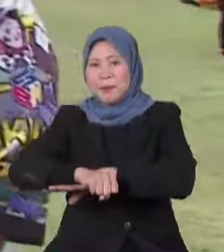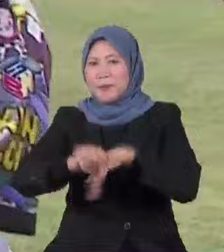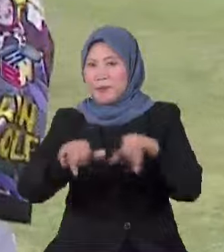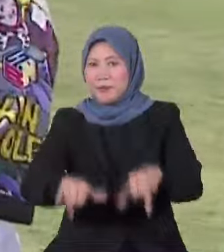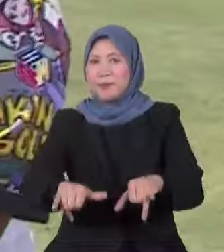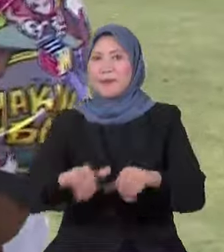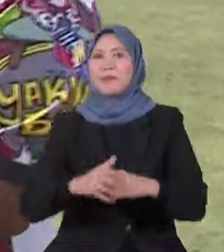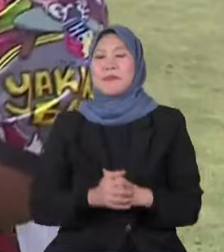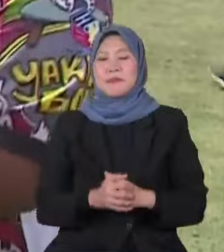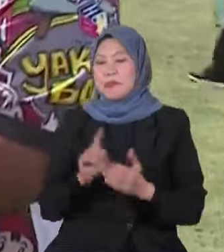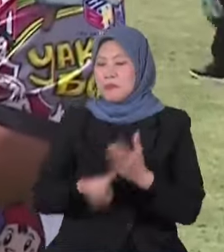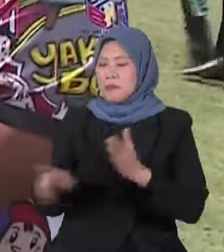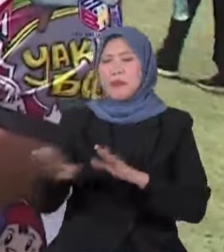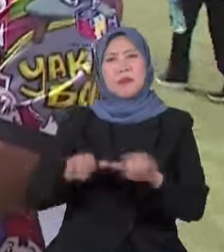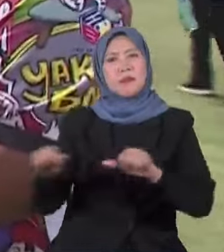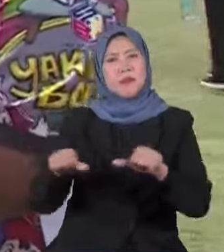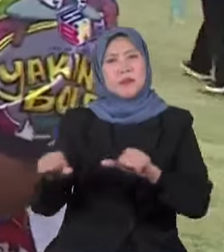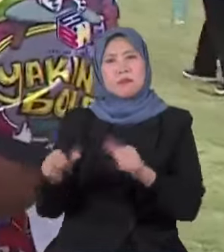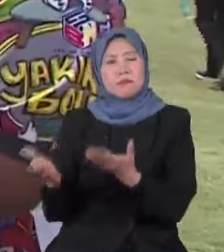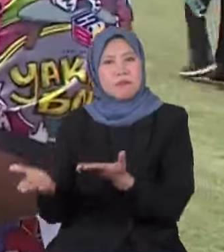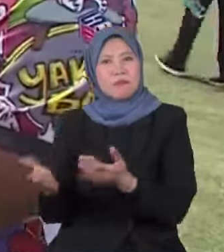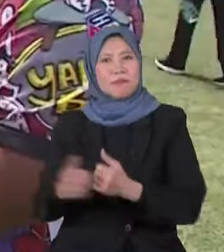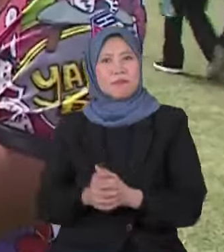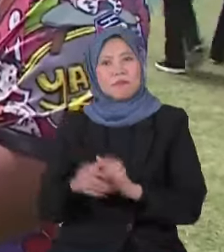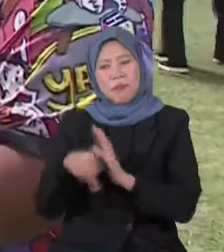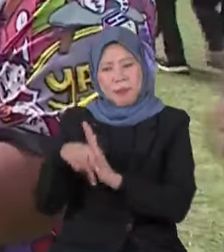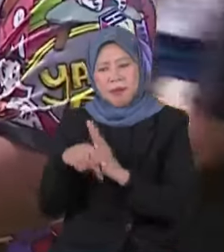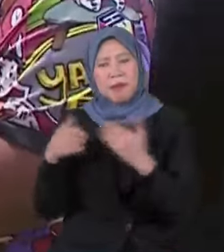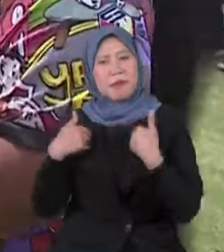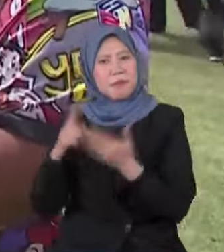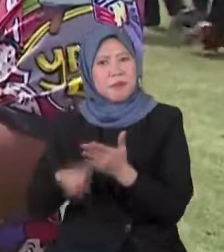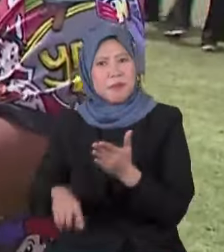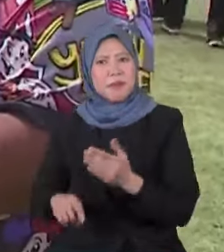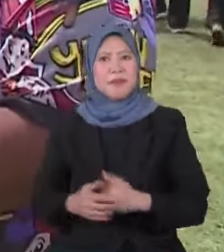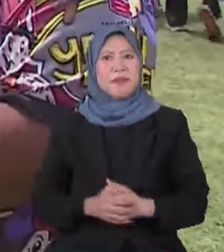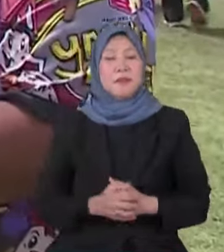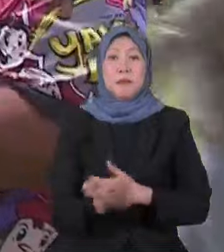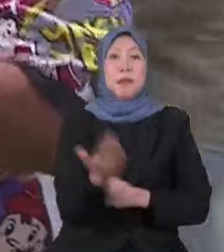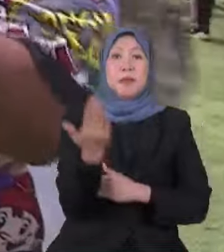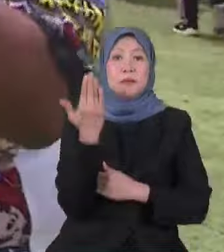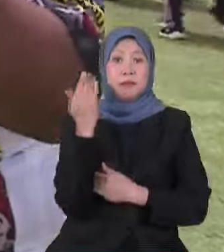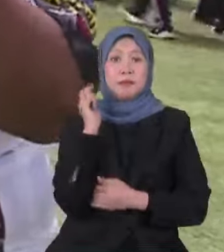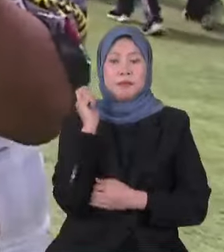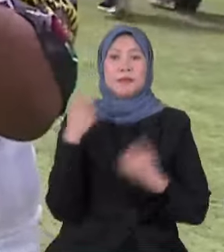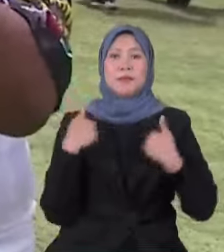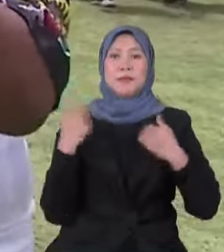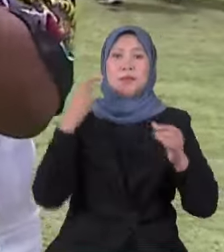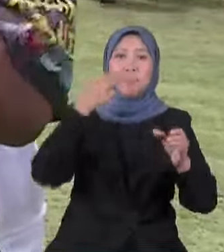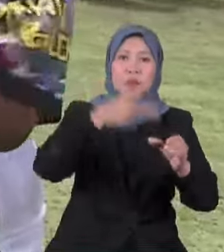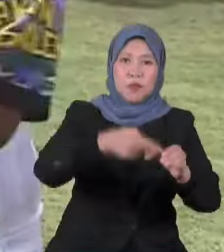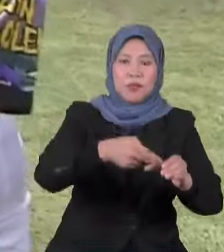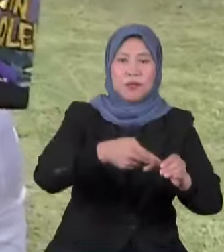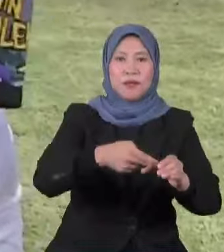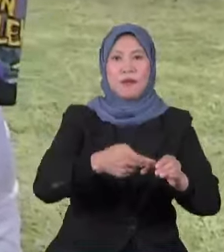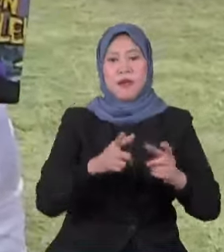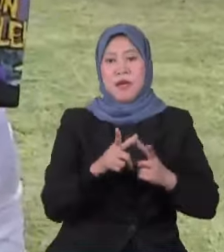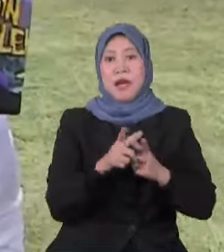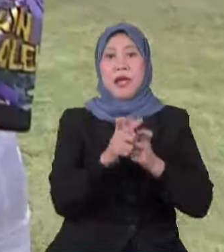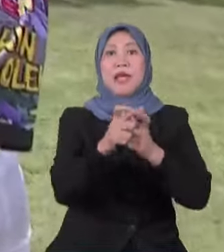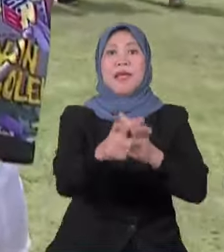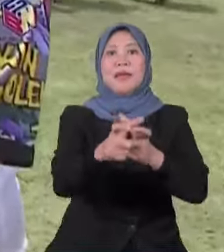Jadi apa yang dibawakan pada hari ini? Apa yang istimewanya ada di reruai anda? Alhamdulillah pagi tadi dapat join untuk run